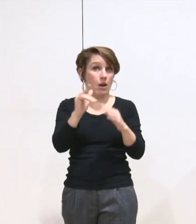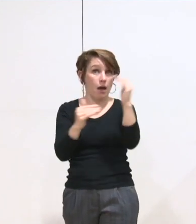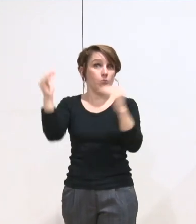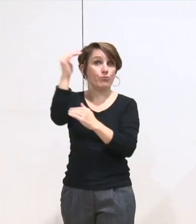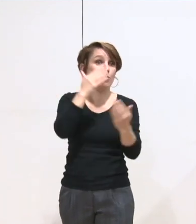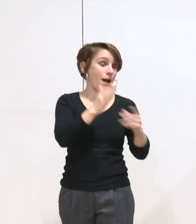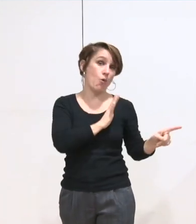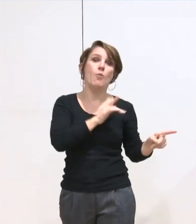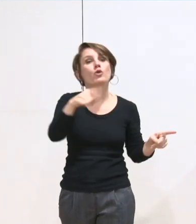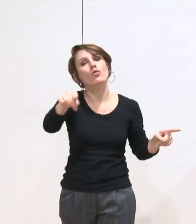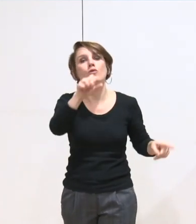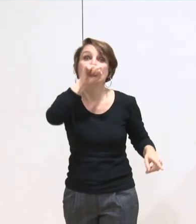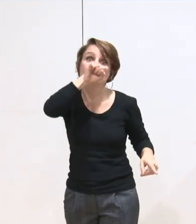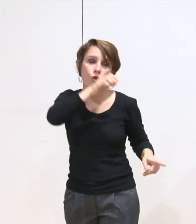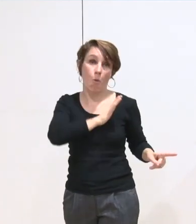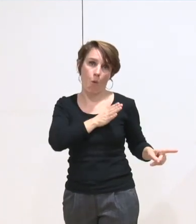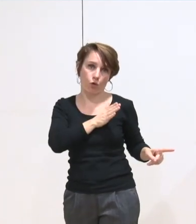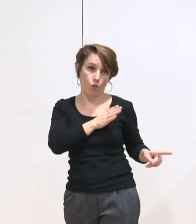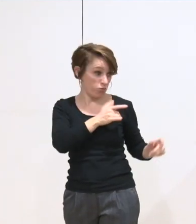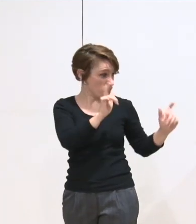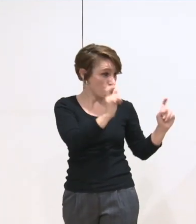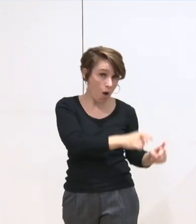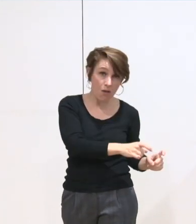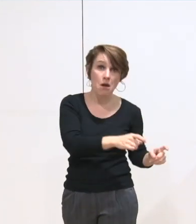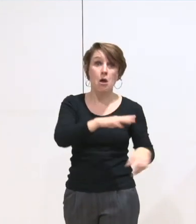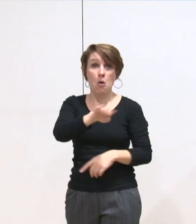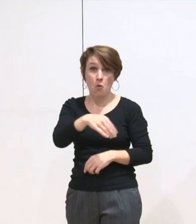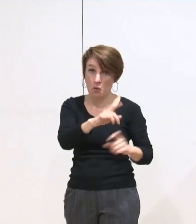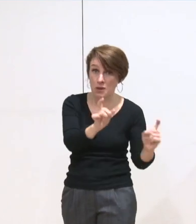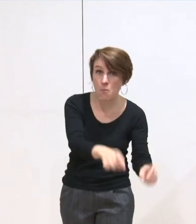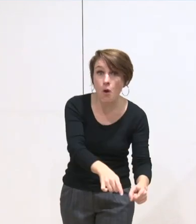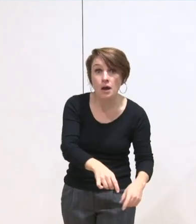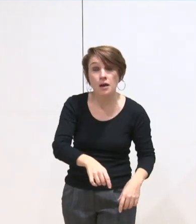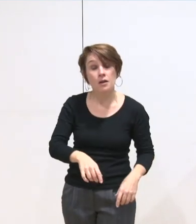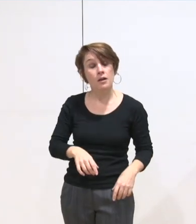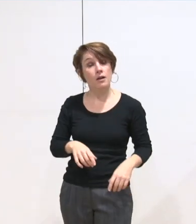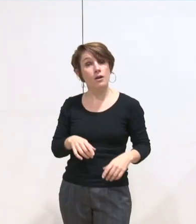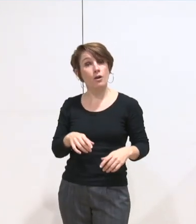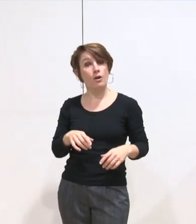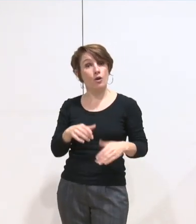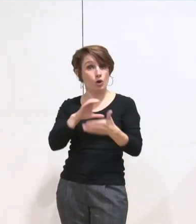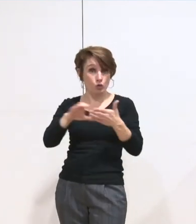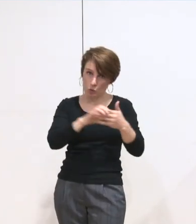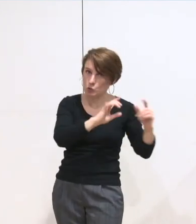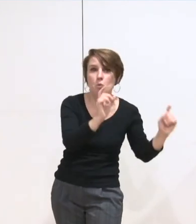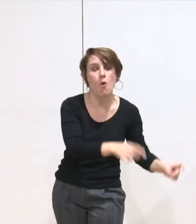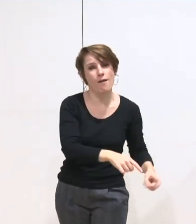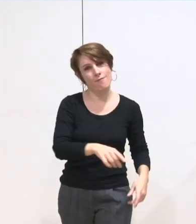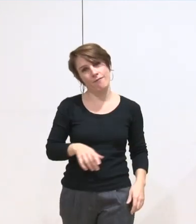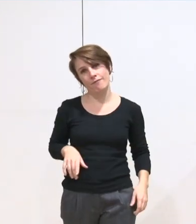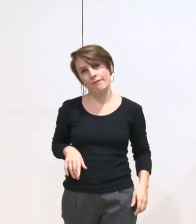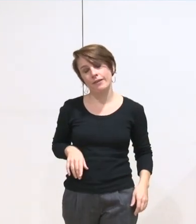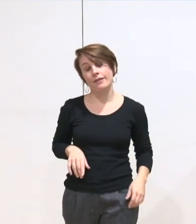qui vous est chère, de Montpellier, ou encore nettement au-dessus d'une ville comme Toulouse. Nous